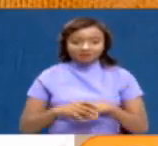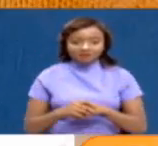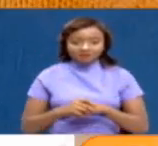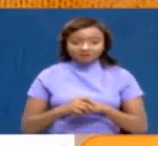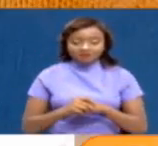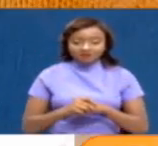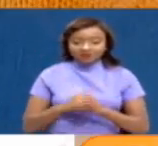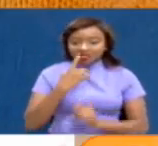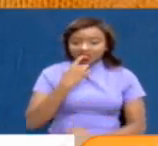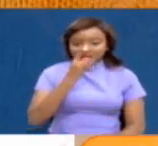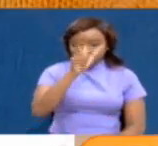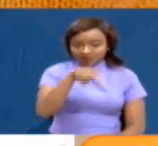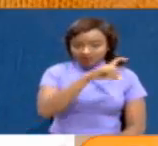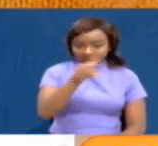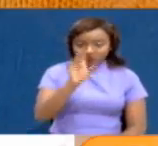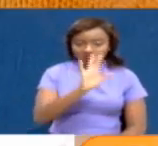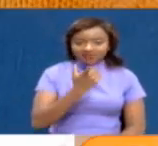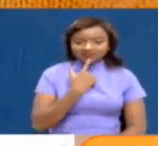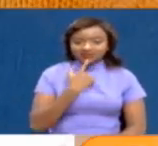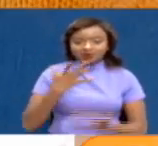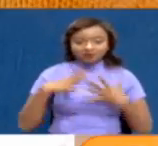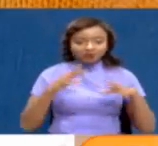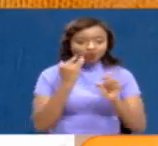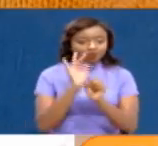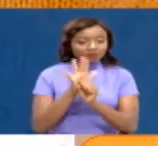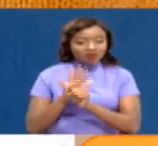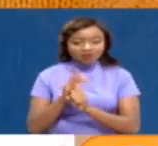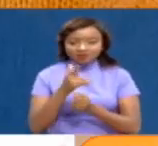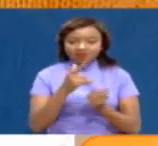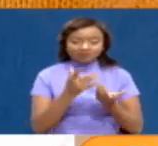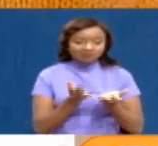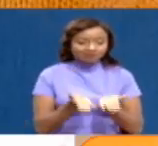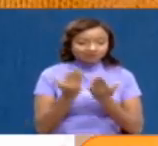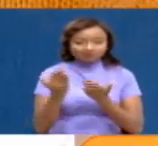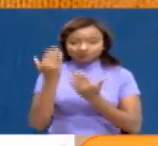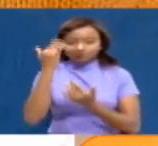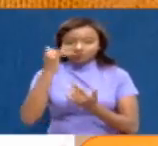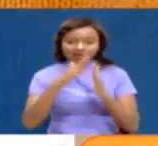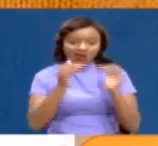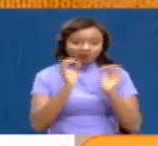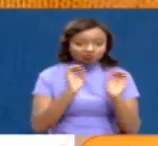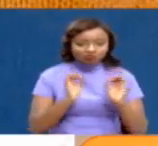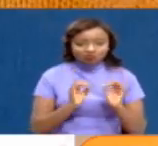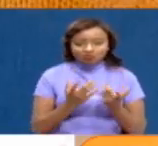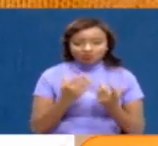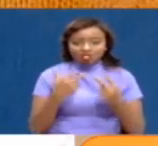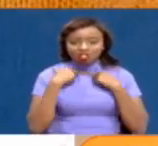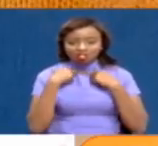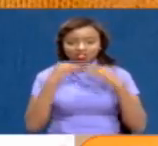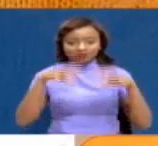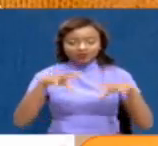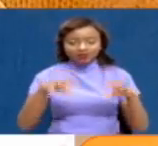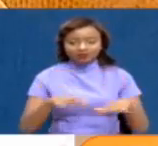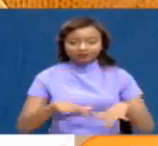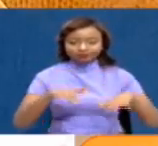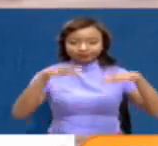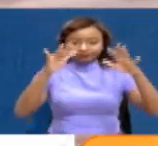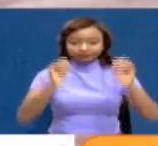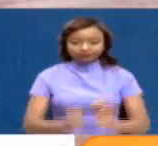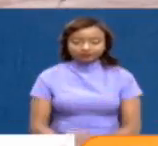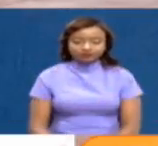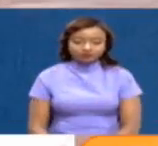la Msalaba Mwekundu, mamia wameendelea kuachwa bila makao kufuatia mafuriko. Ben Kiroi anatuarifu zaidi.